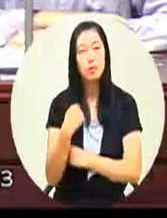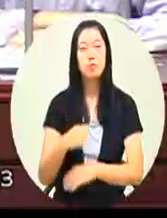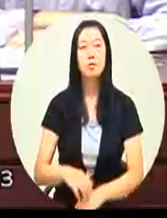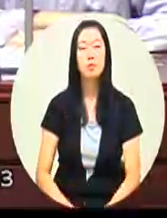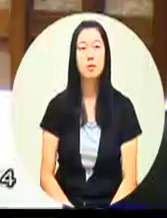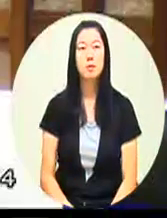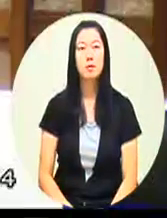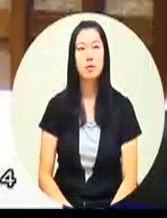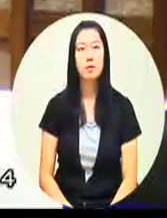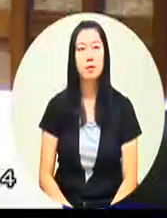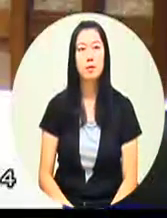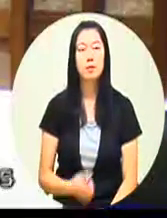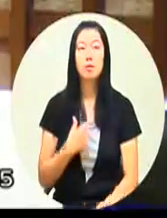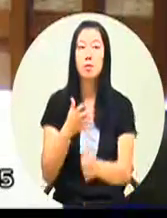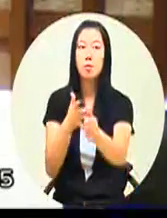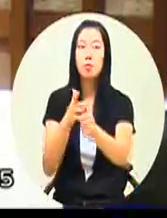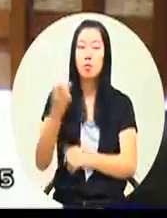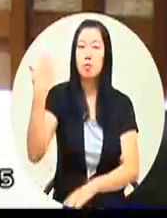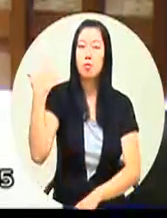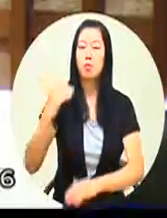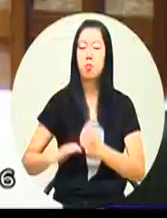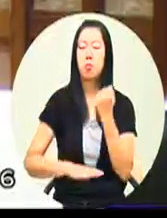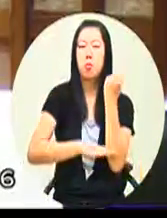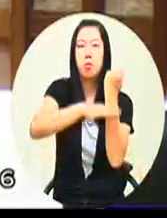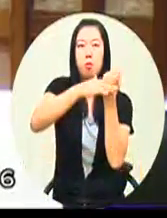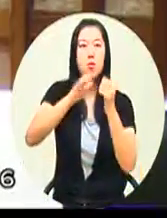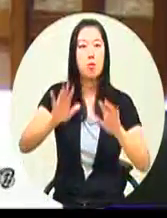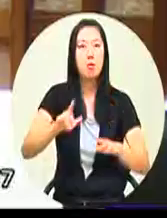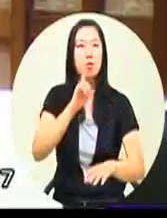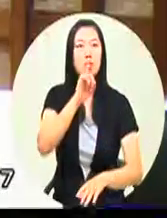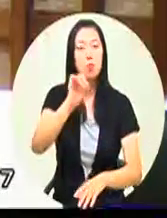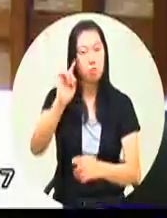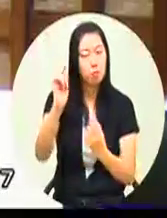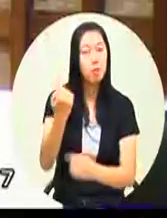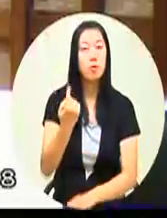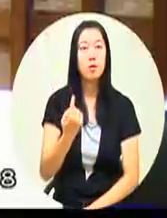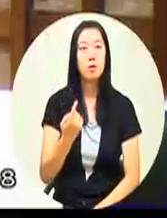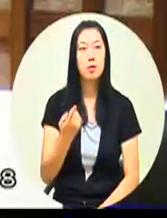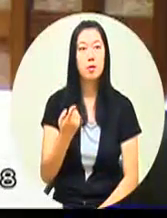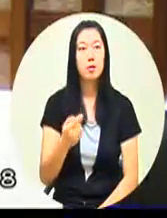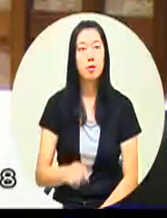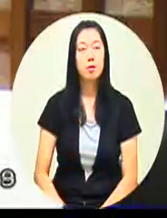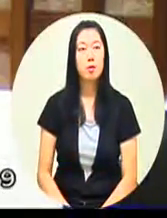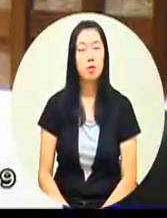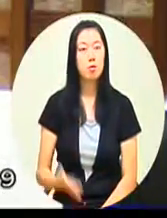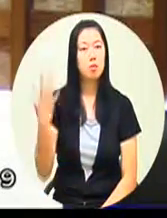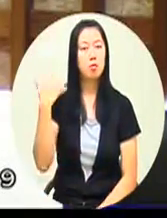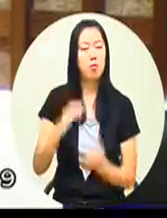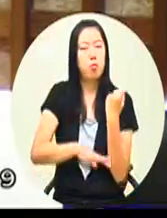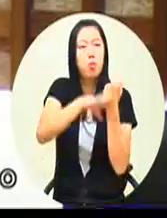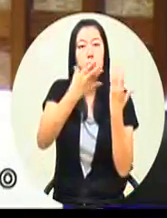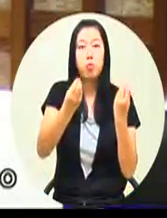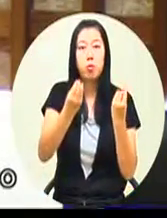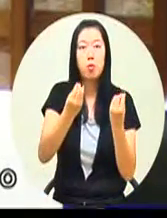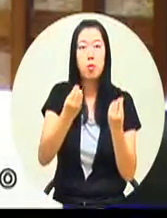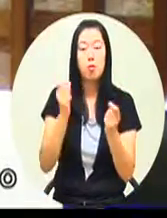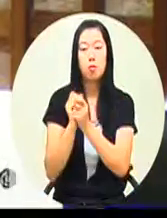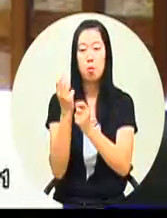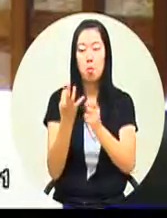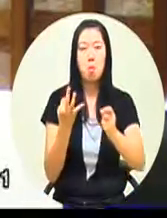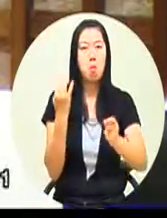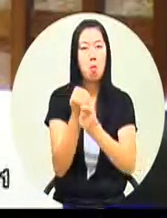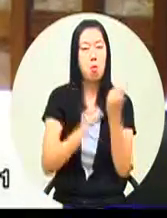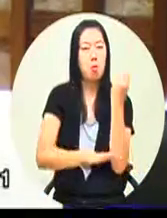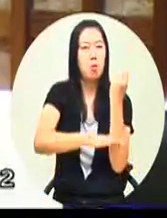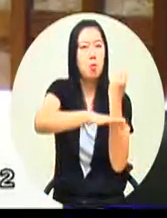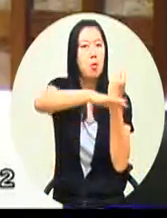另外，我即摆在讲，较早袂淹，即个淹，你讲出即摆即个原因啦。你先讲即个原因，是安怎较早拢袂淹？啊，即几冬不但淹，